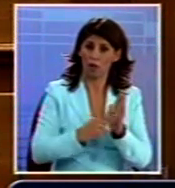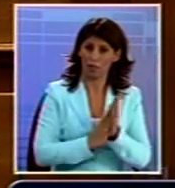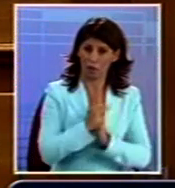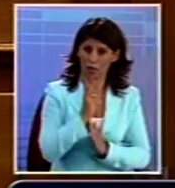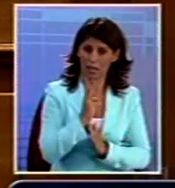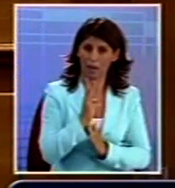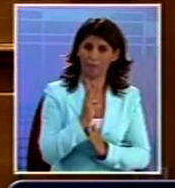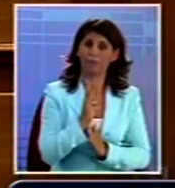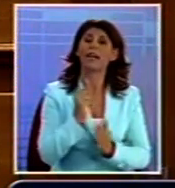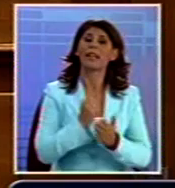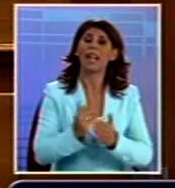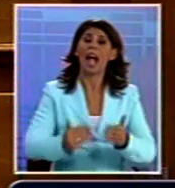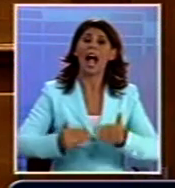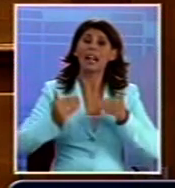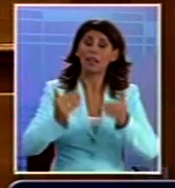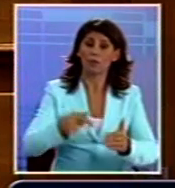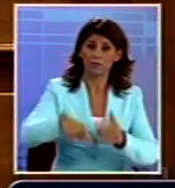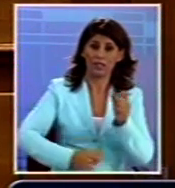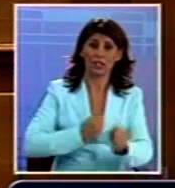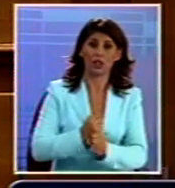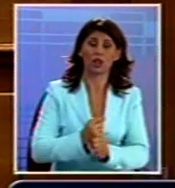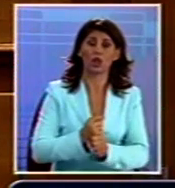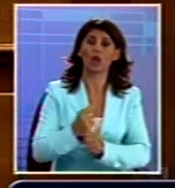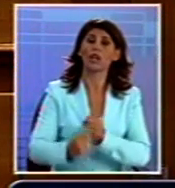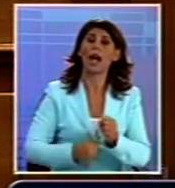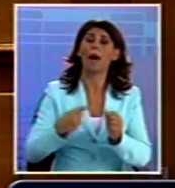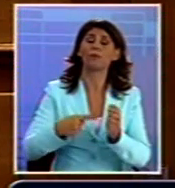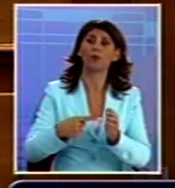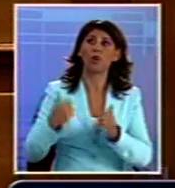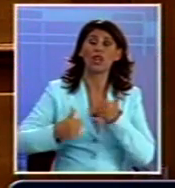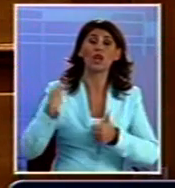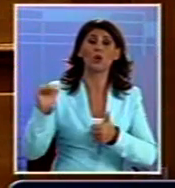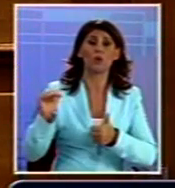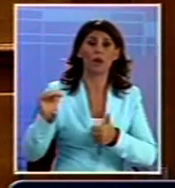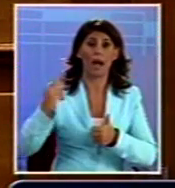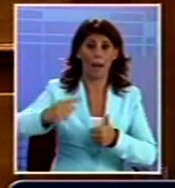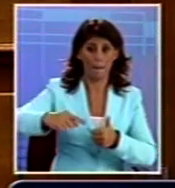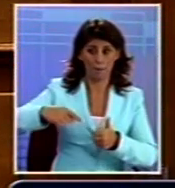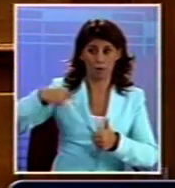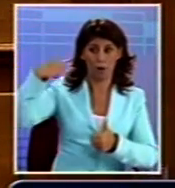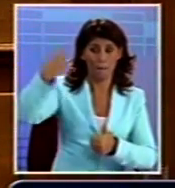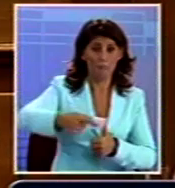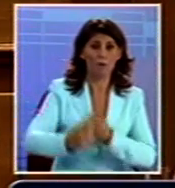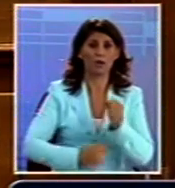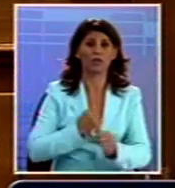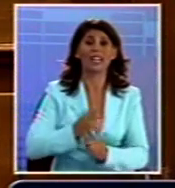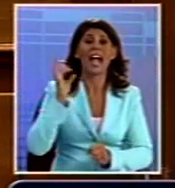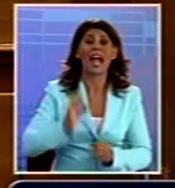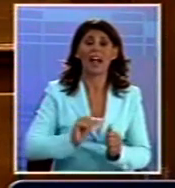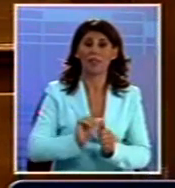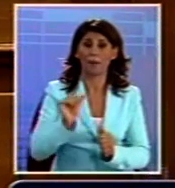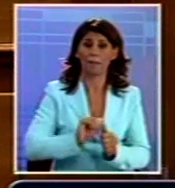2012 και τα αναδρομικά της φετινής χρονιάς από τον Ιούλιο, ενώ από την επόμενη χρονιά θα παίρνουν κάθε